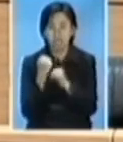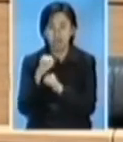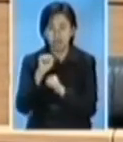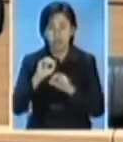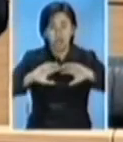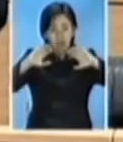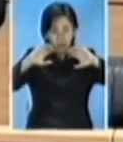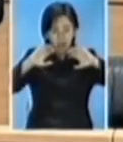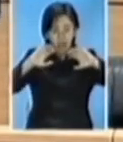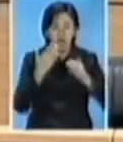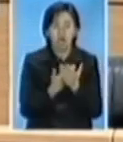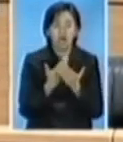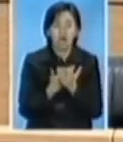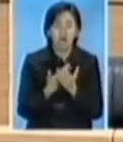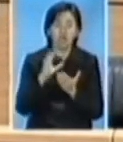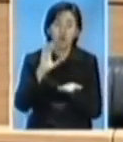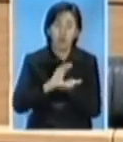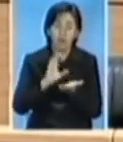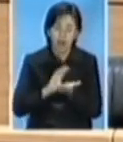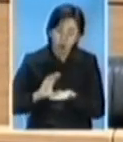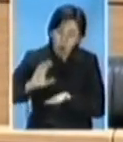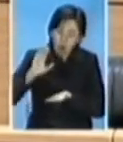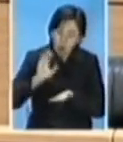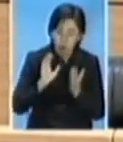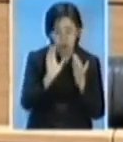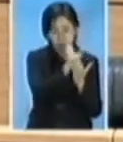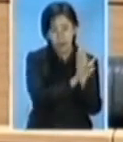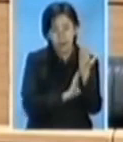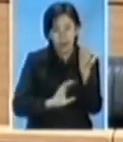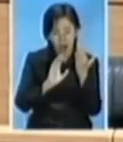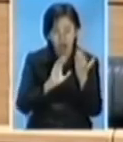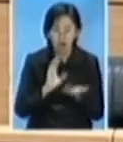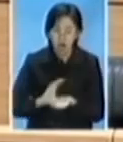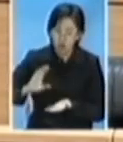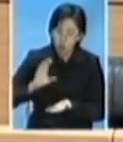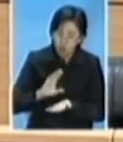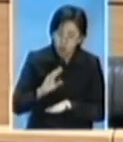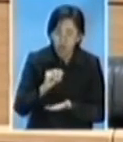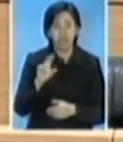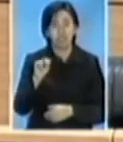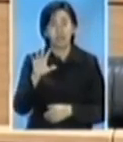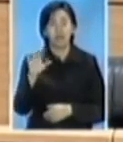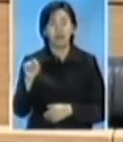างจะต้องโอนเงินงบประมาณให้แก่ท้องถิ่น 35% ครับ